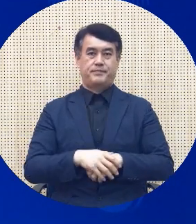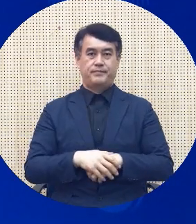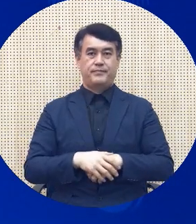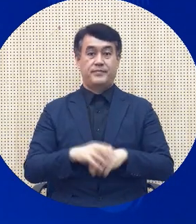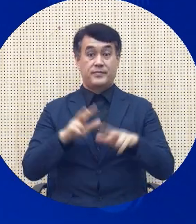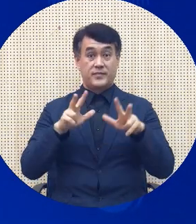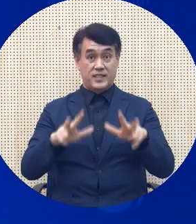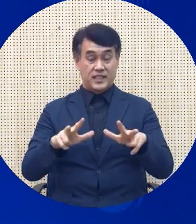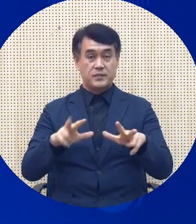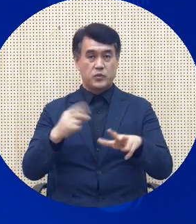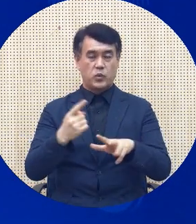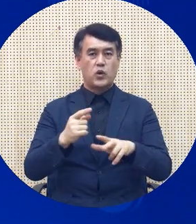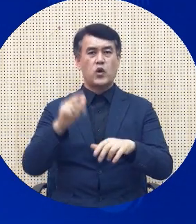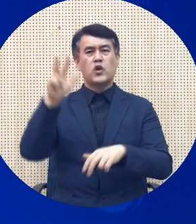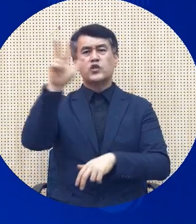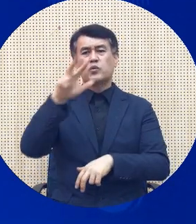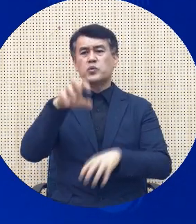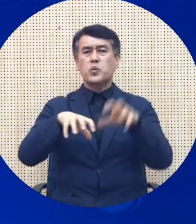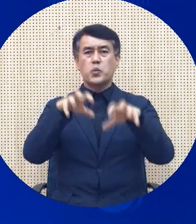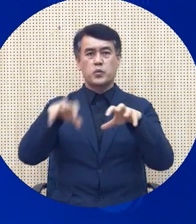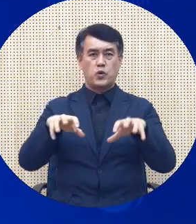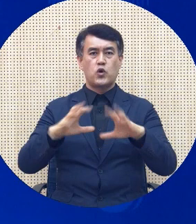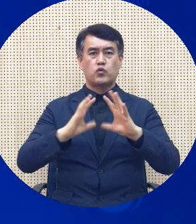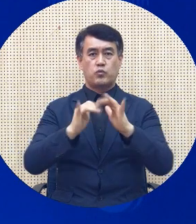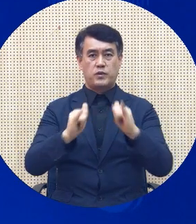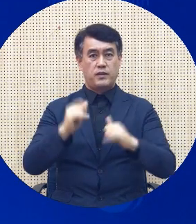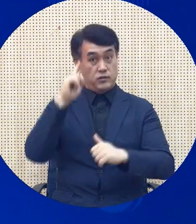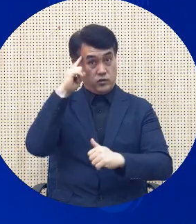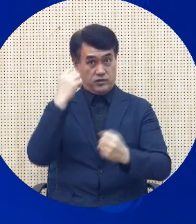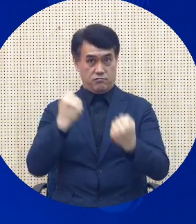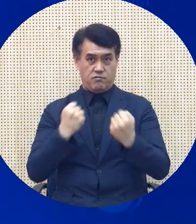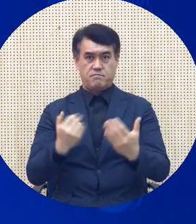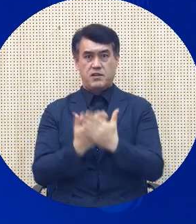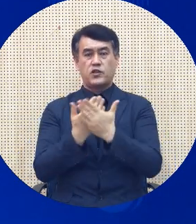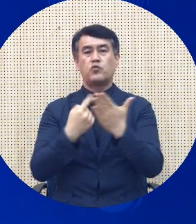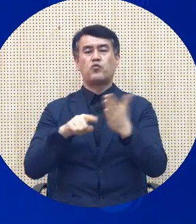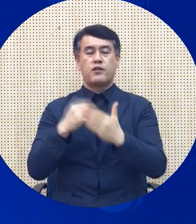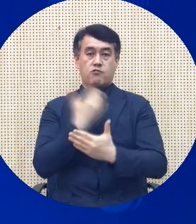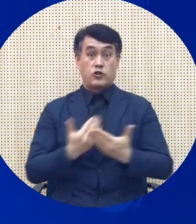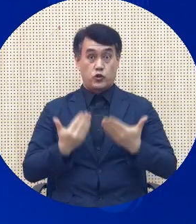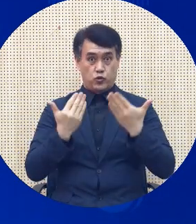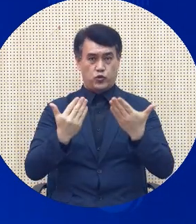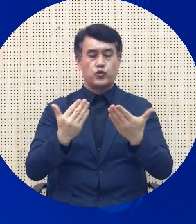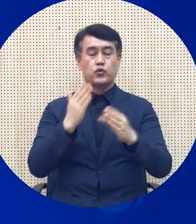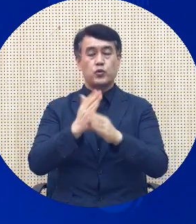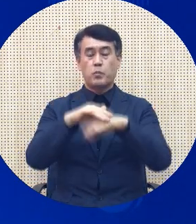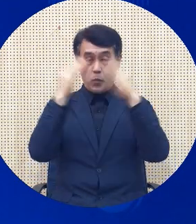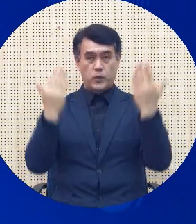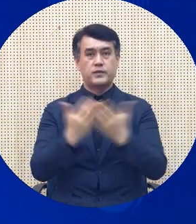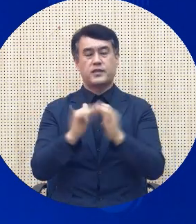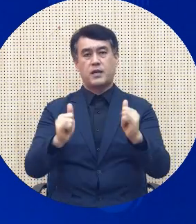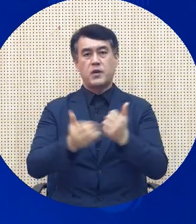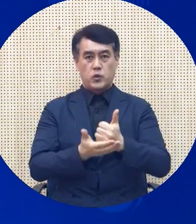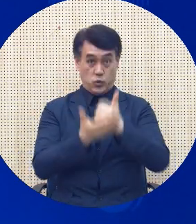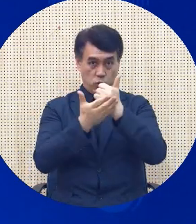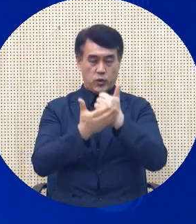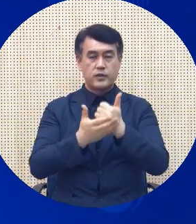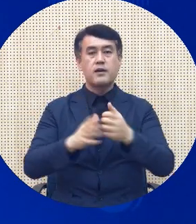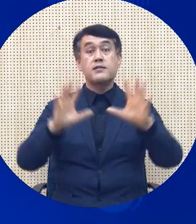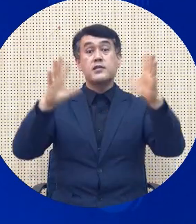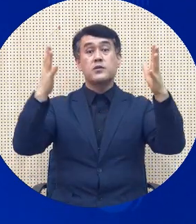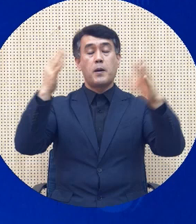지금 이 순간에도 전국 각지에서 국민의 정신건강 증진을 위해서 헌신하고 계신 모든 분들께 존경과 응원의